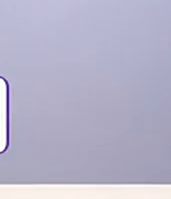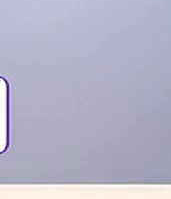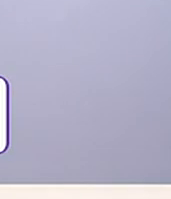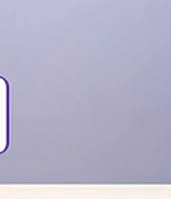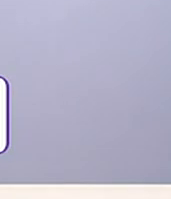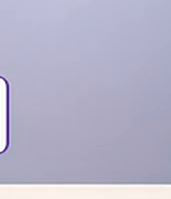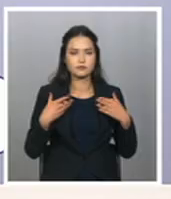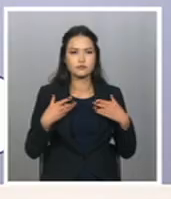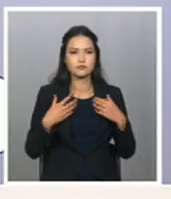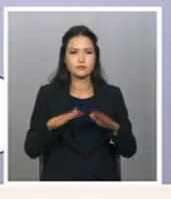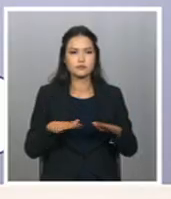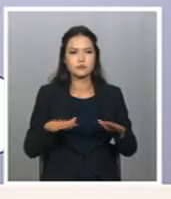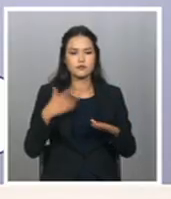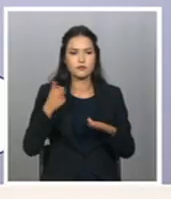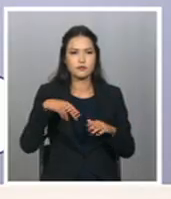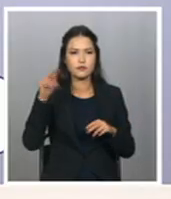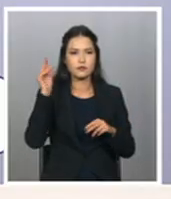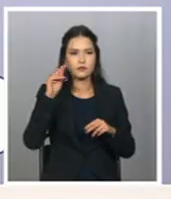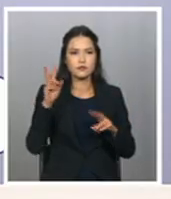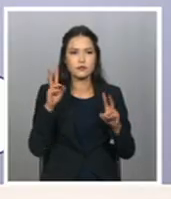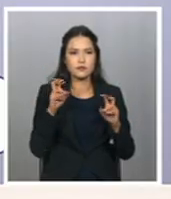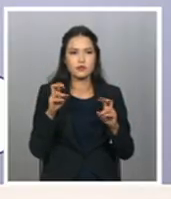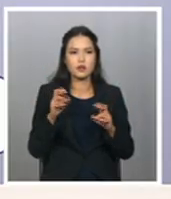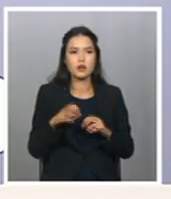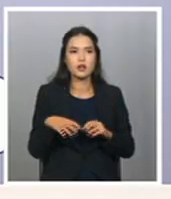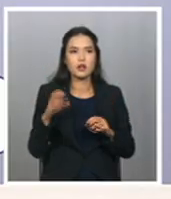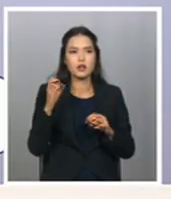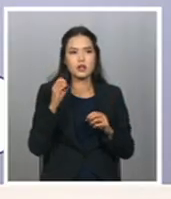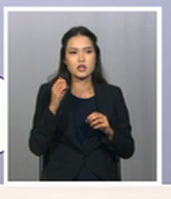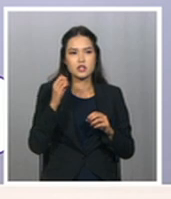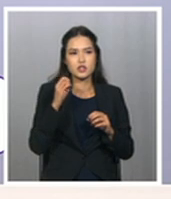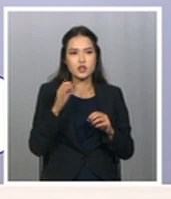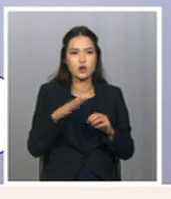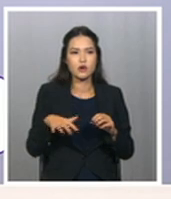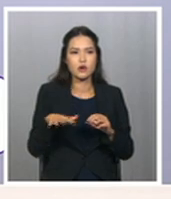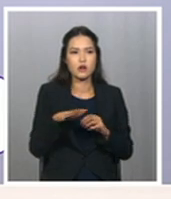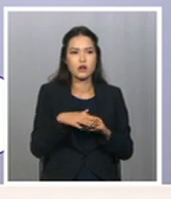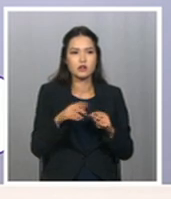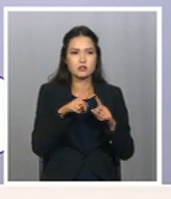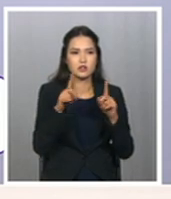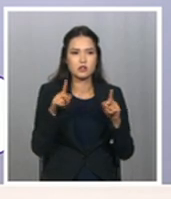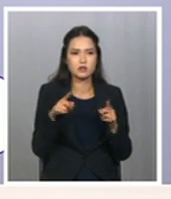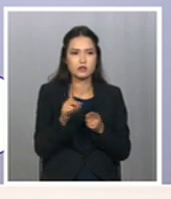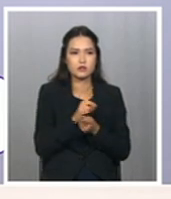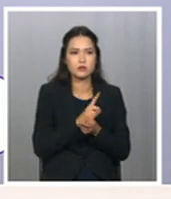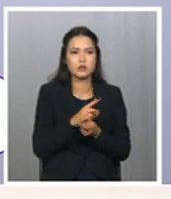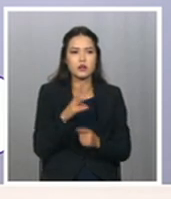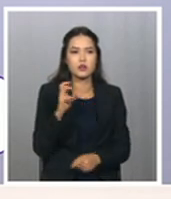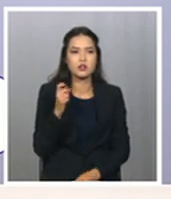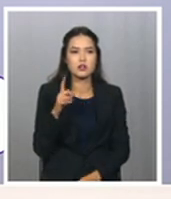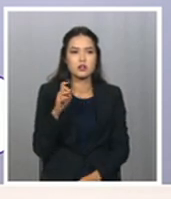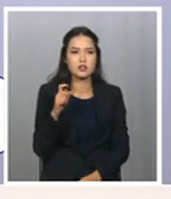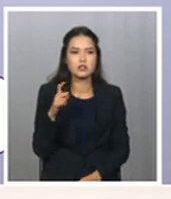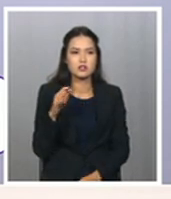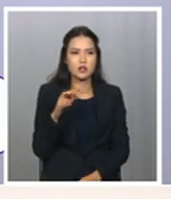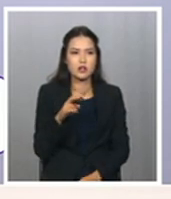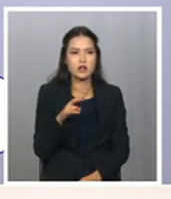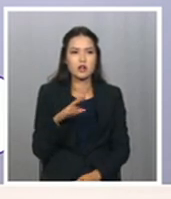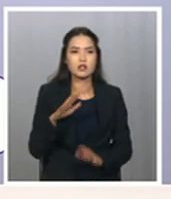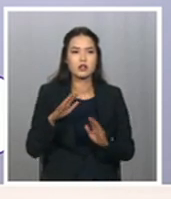Сәлеметтер ме оқушылар, бүгінгі сабағымыздың тақырыбы Еуразия картасының өзгеруіне Шыңғысқан жорықтарының